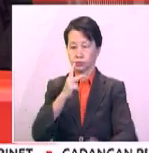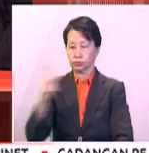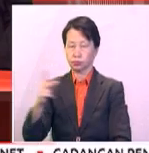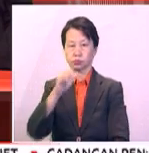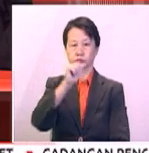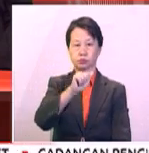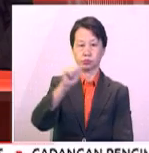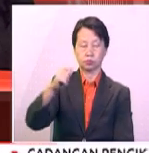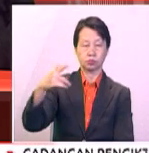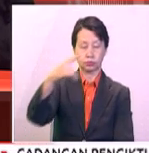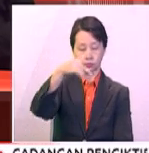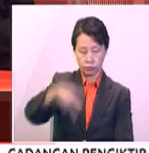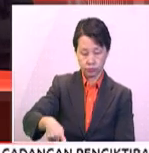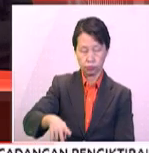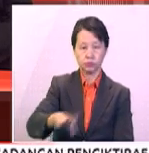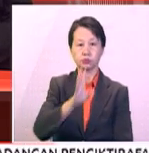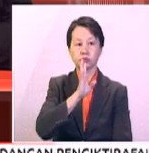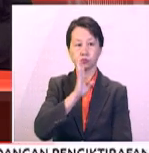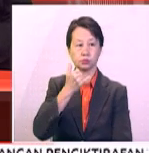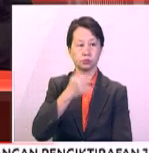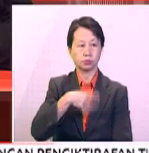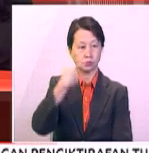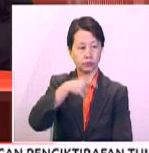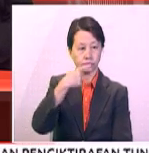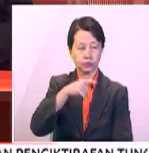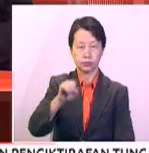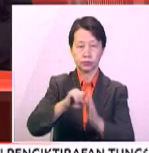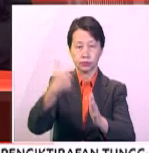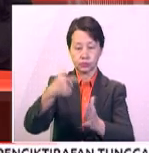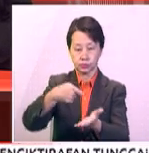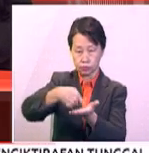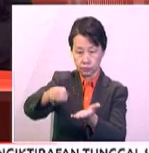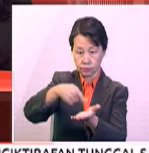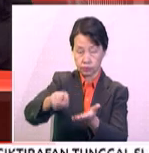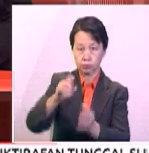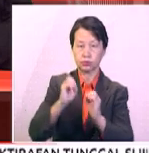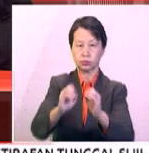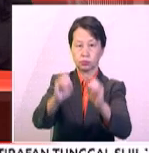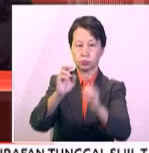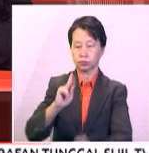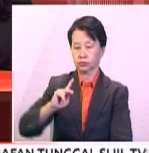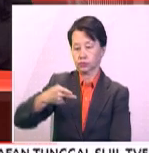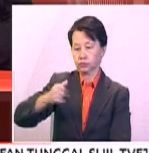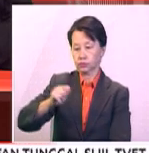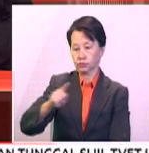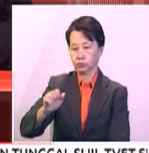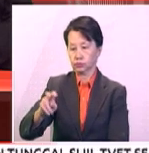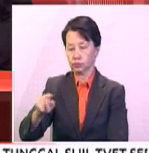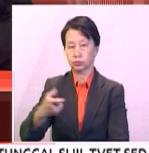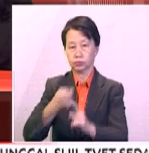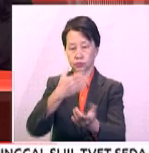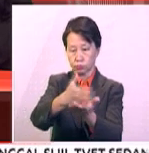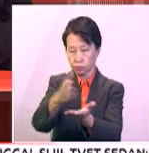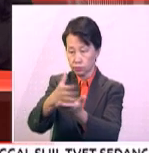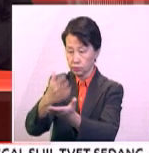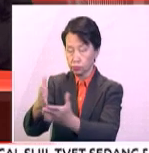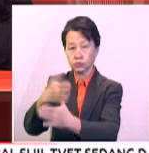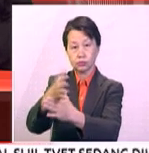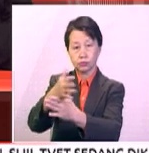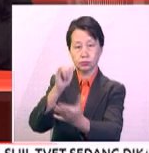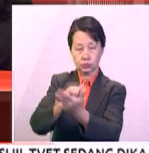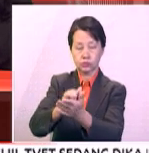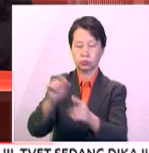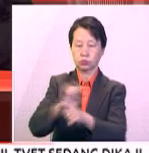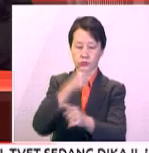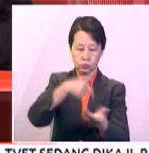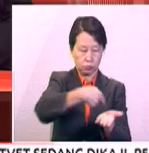Pacific, Datuk Dr. Nazri Khan Adam Khan berkata, selain membiayai operasi khazanah, hasil dari pengagihan ini juga digunakan